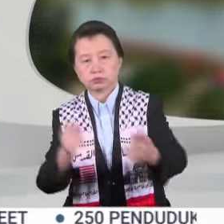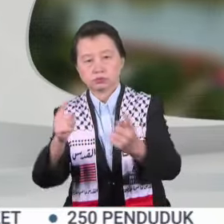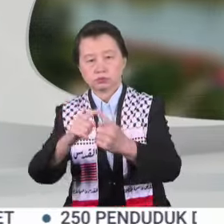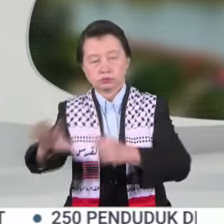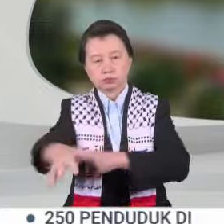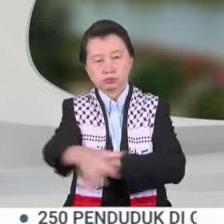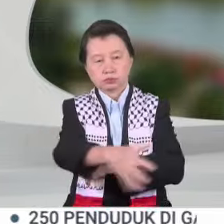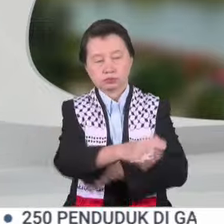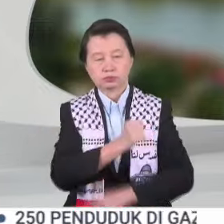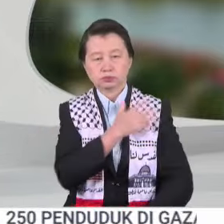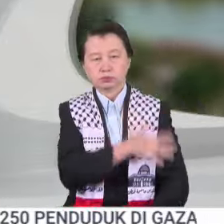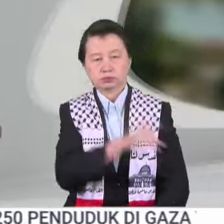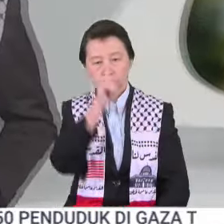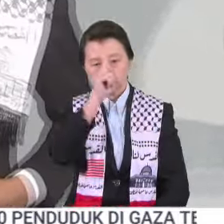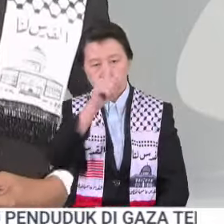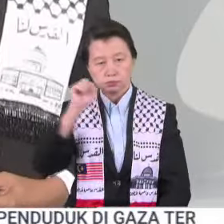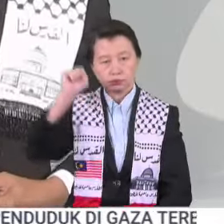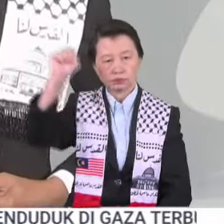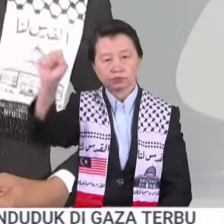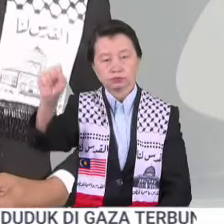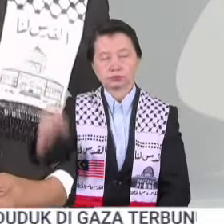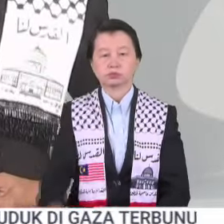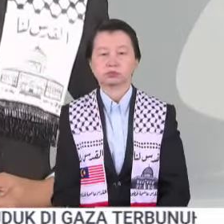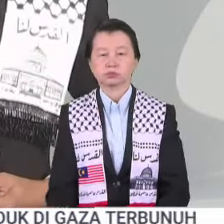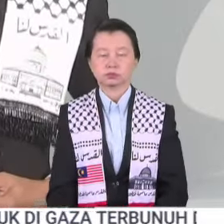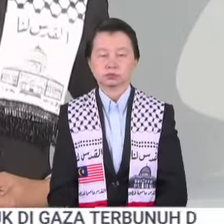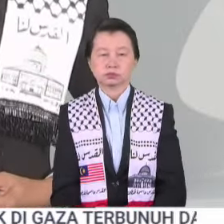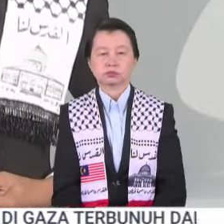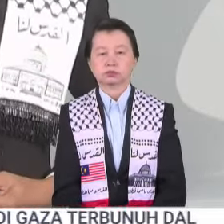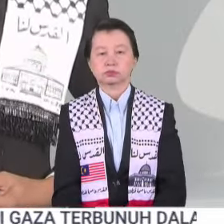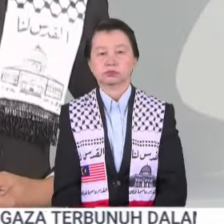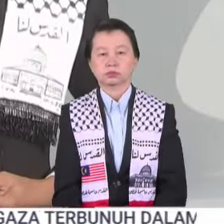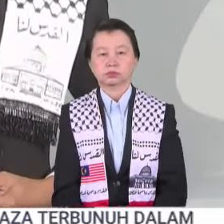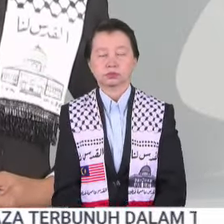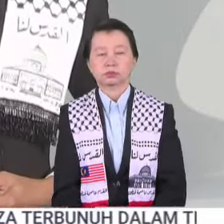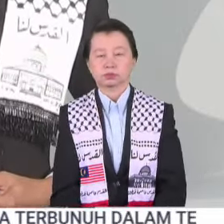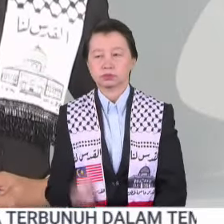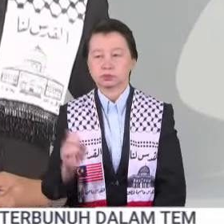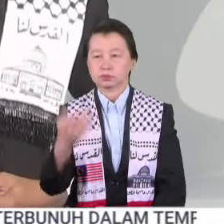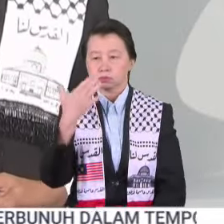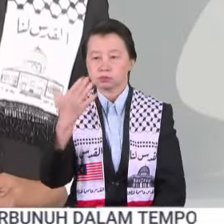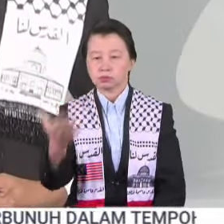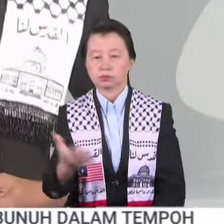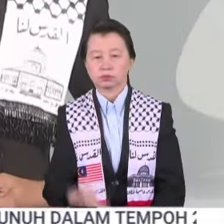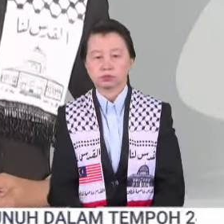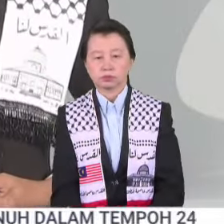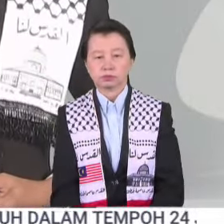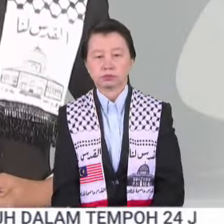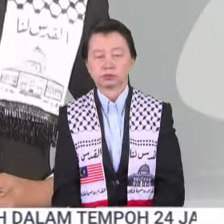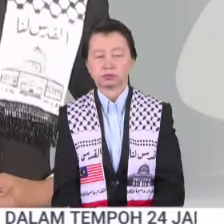Segara Palestin pasti Merdeka Baik terima kasih rashidi